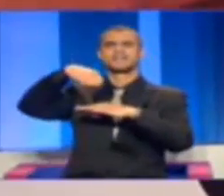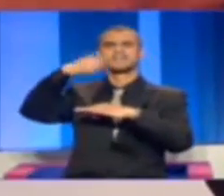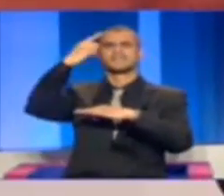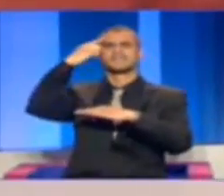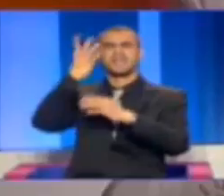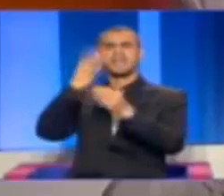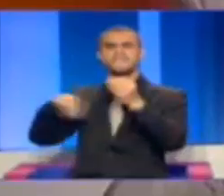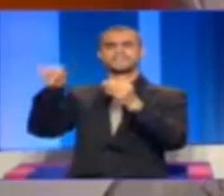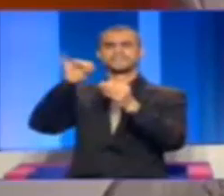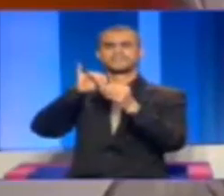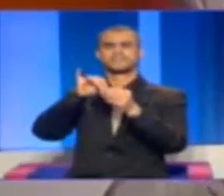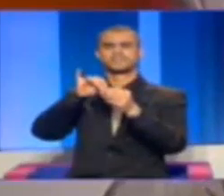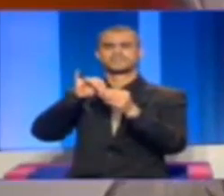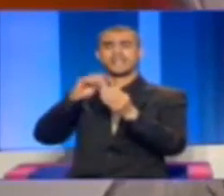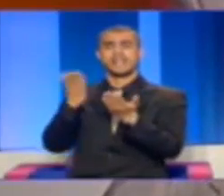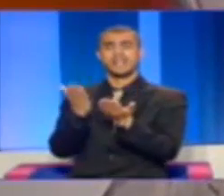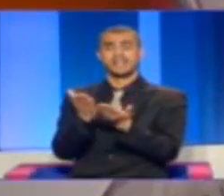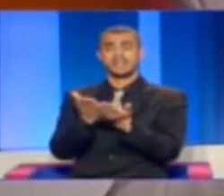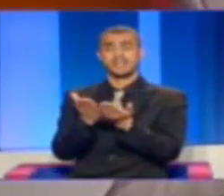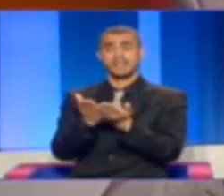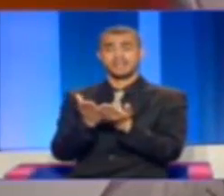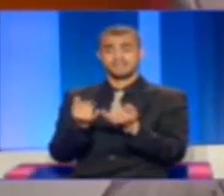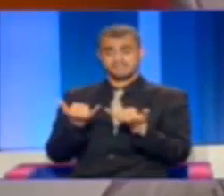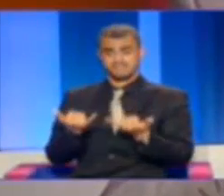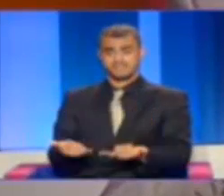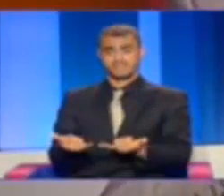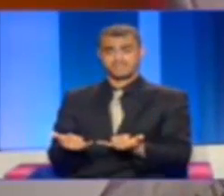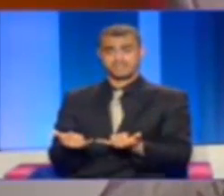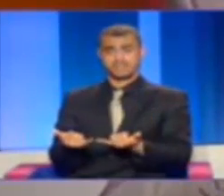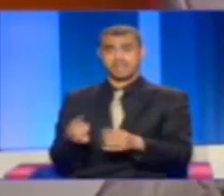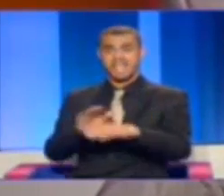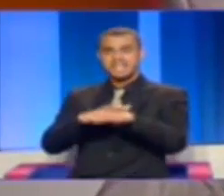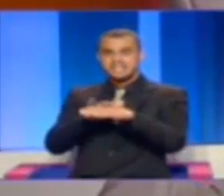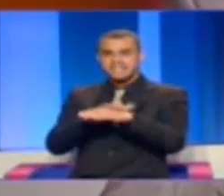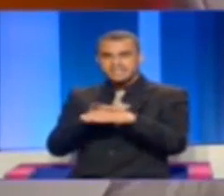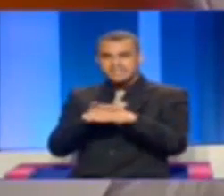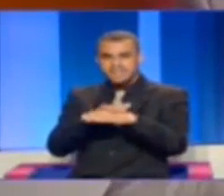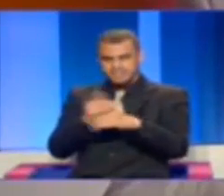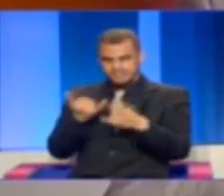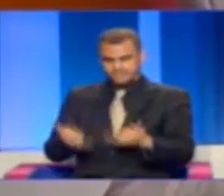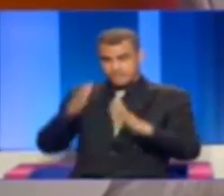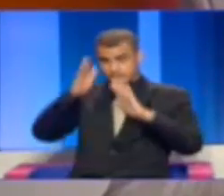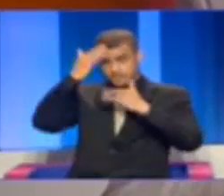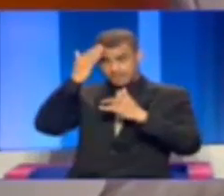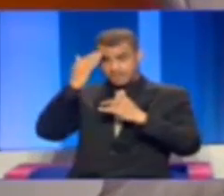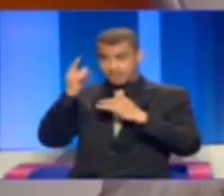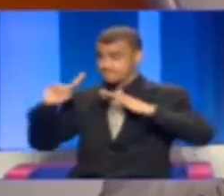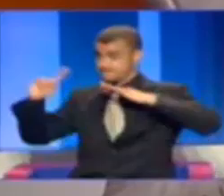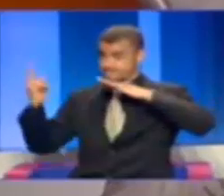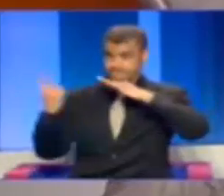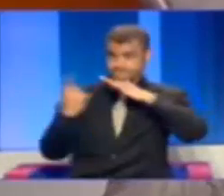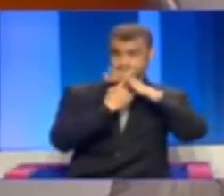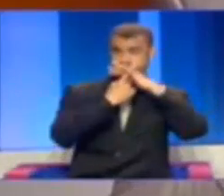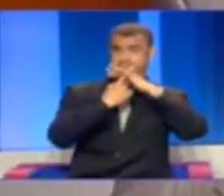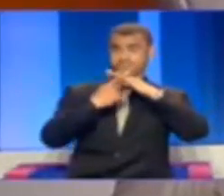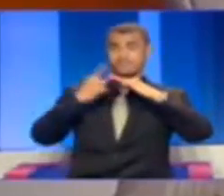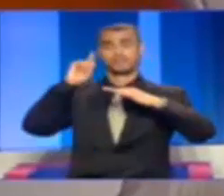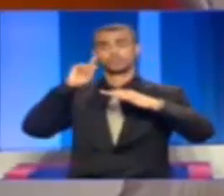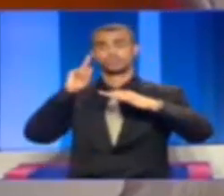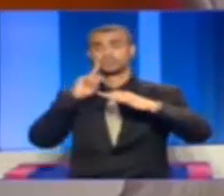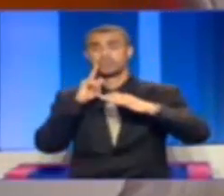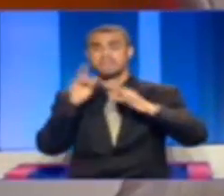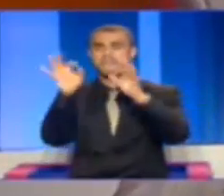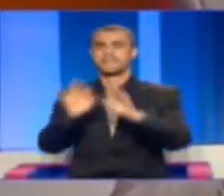طبعا مستوى التعليم لانه لازم نعرفوا بانه ليست لدينا سياسه دامجه. صحيح. وليست لدينا